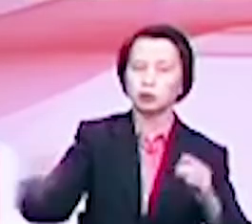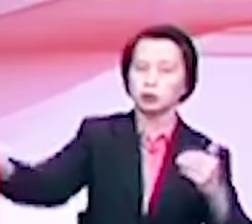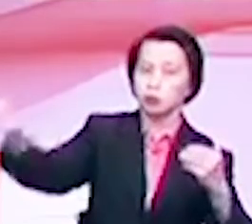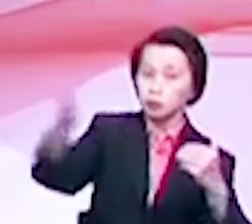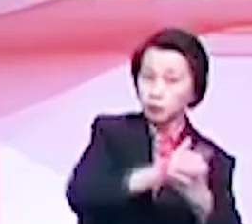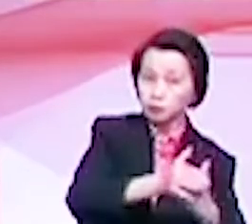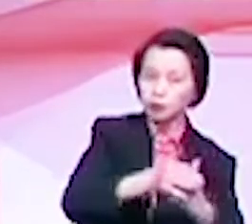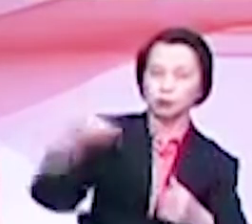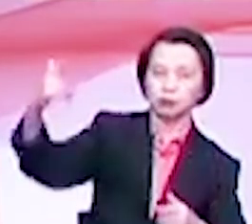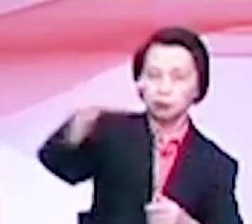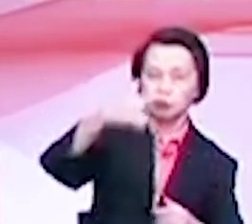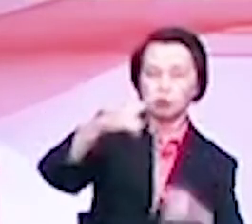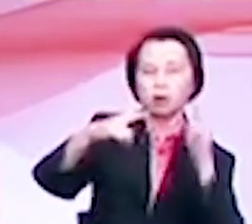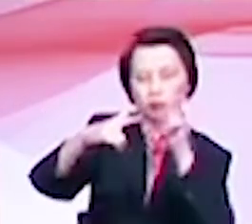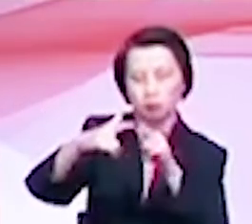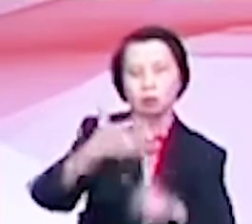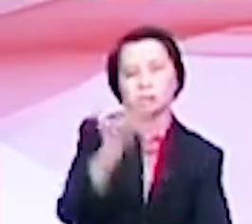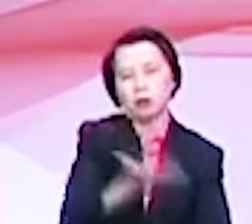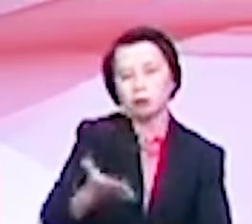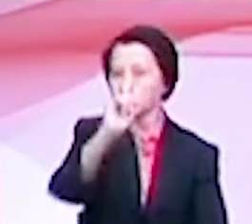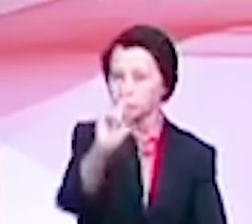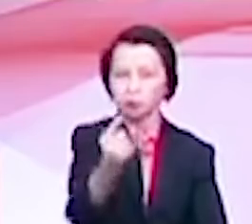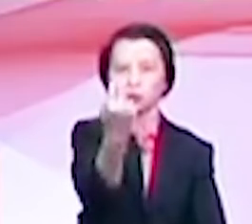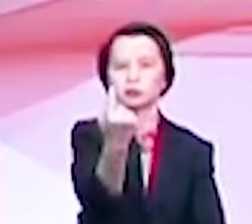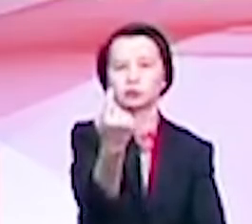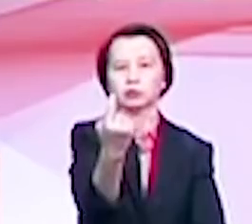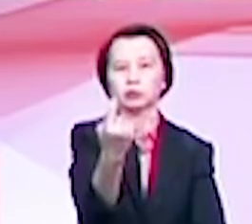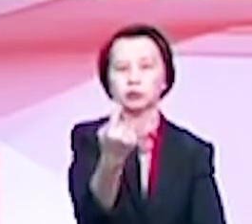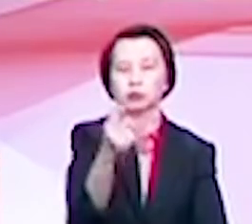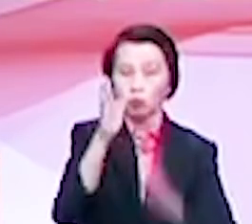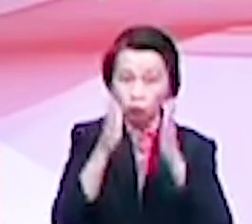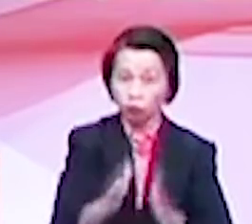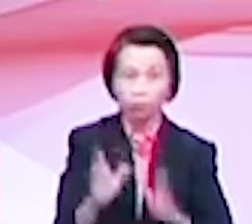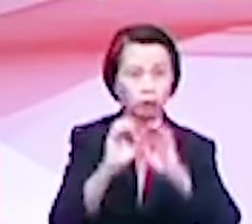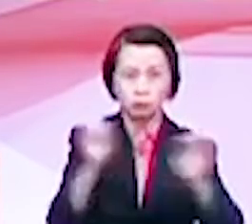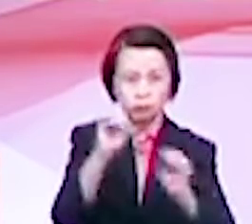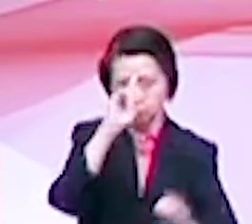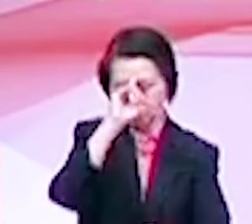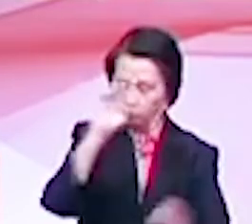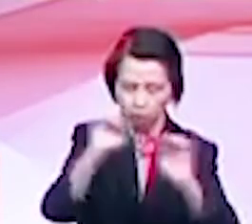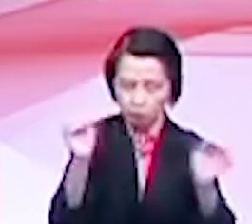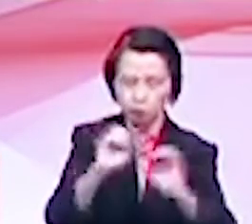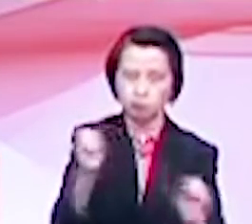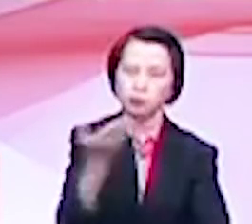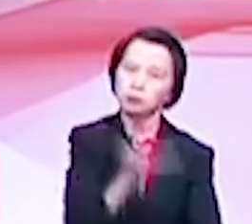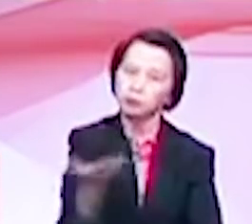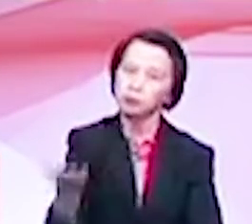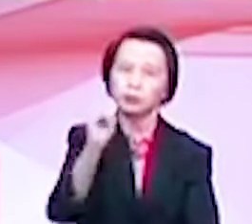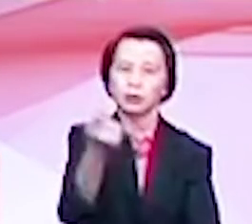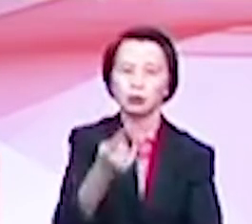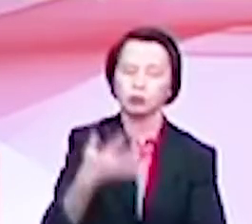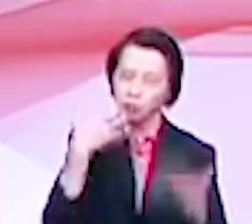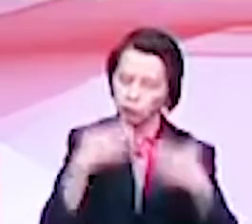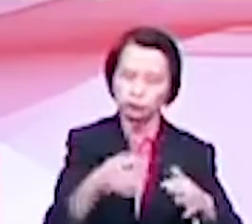hanyalah pesawat kargo yang tidak melibatkan penumpang. Perkara ini telah